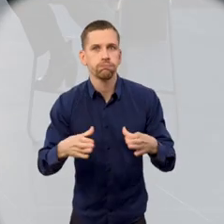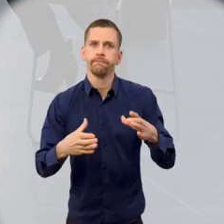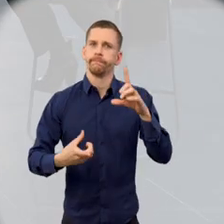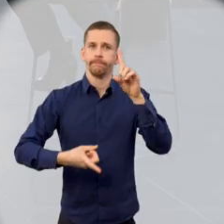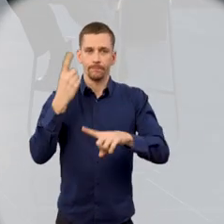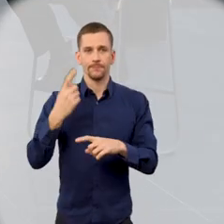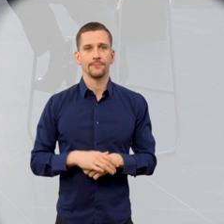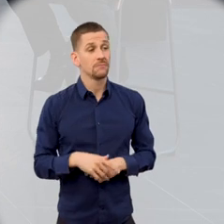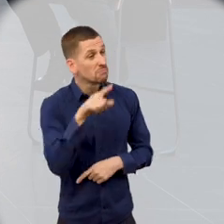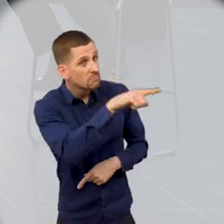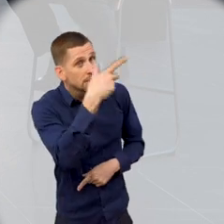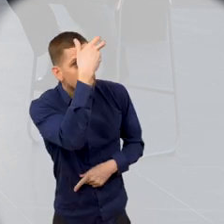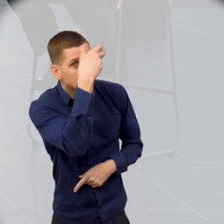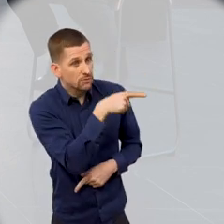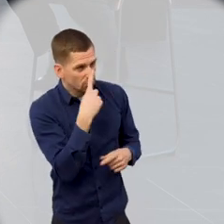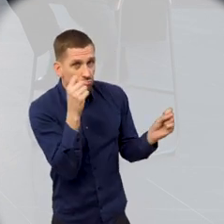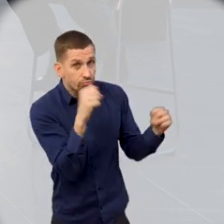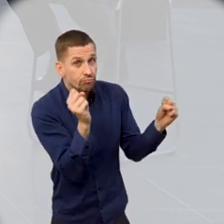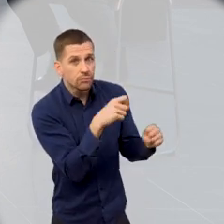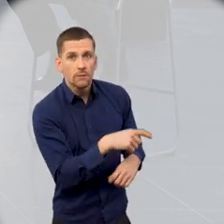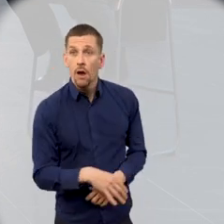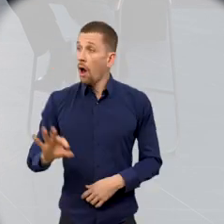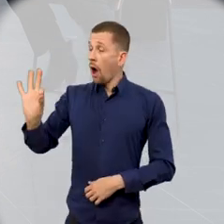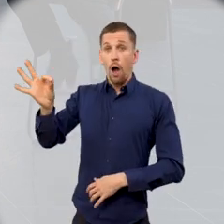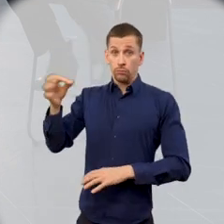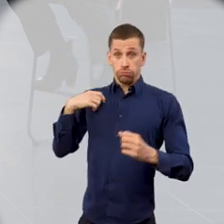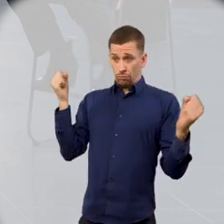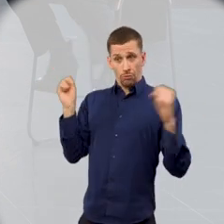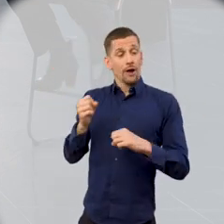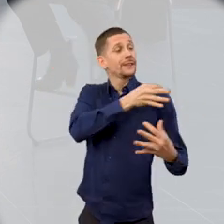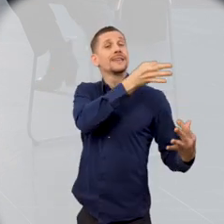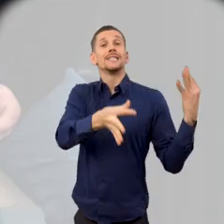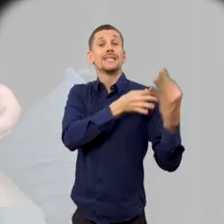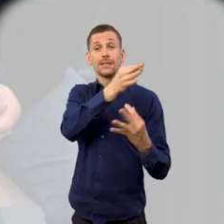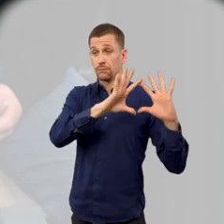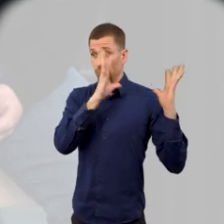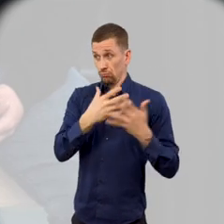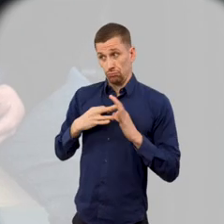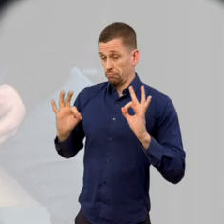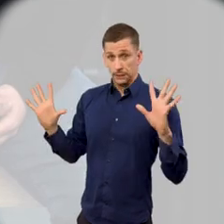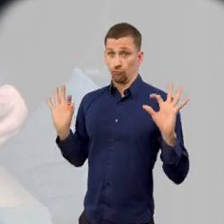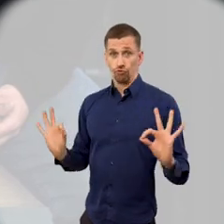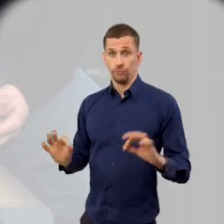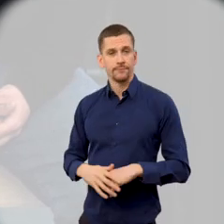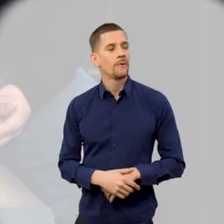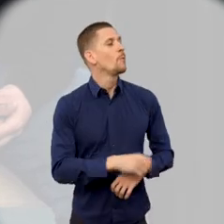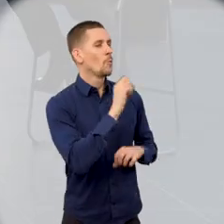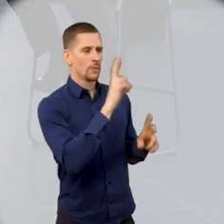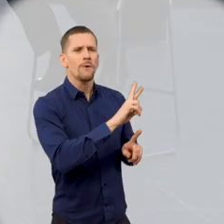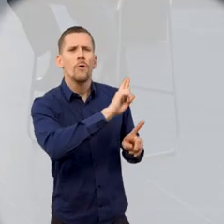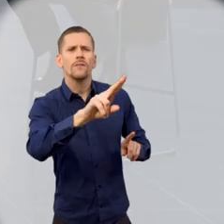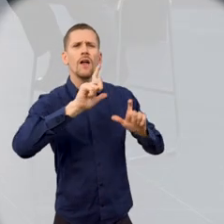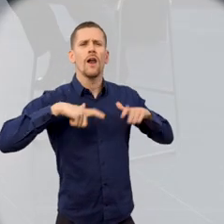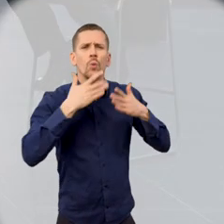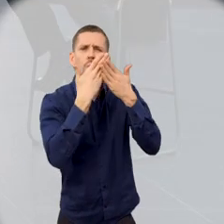Et vous aussi, Cédric Richard, vous avez l'air de... Absolument, oui. Je suis entièrement d'accord avec ces propos, oui. Absolument. On